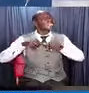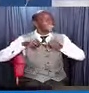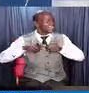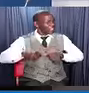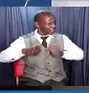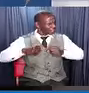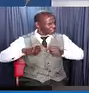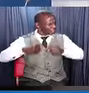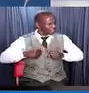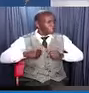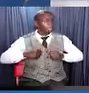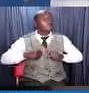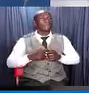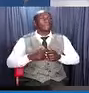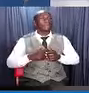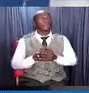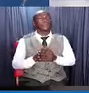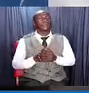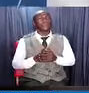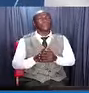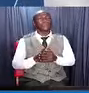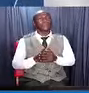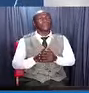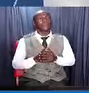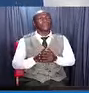when they come they now stay there.